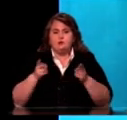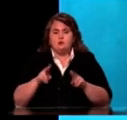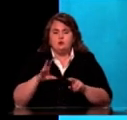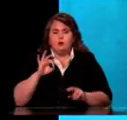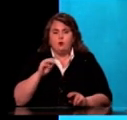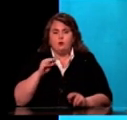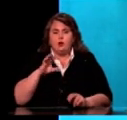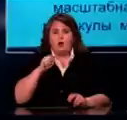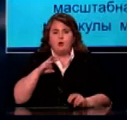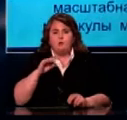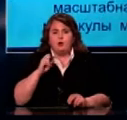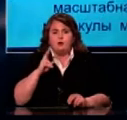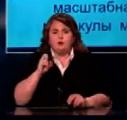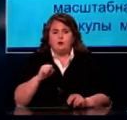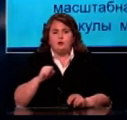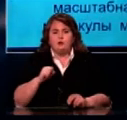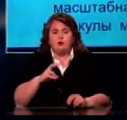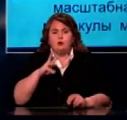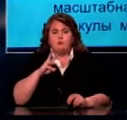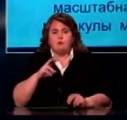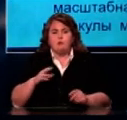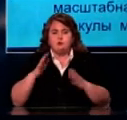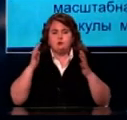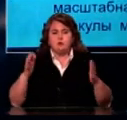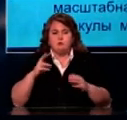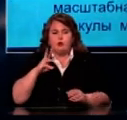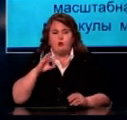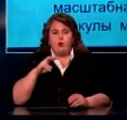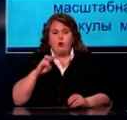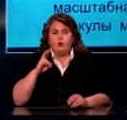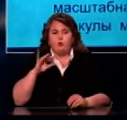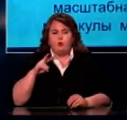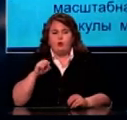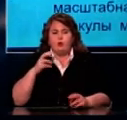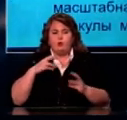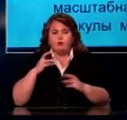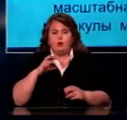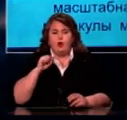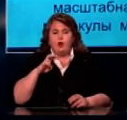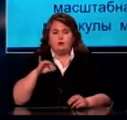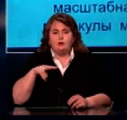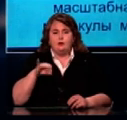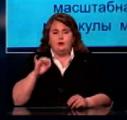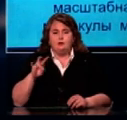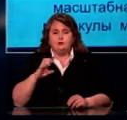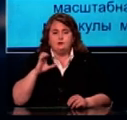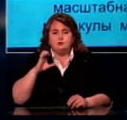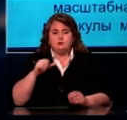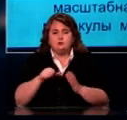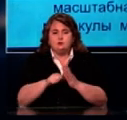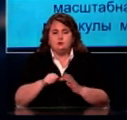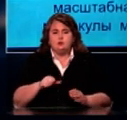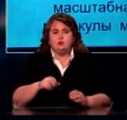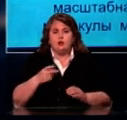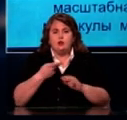от аммиака. Дальше. Масштабная молекула, модель анилина.